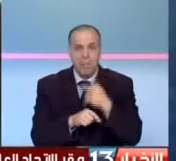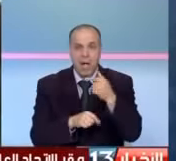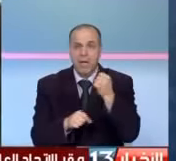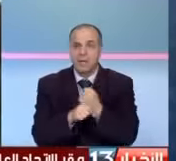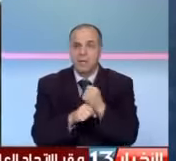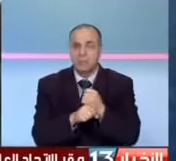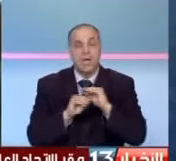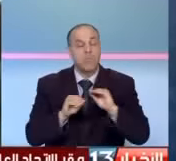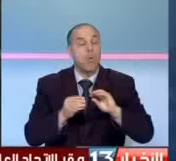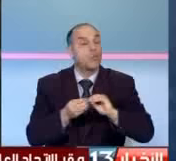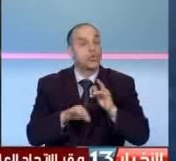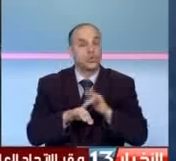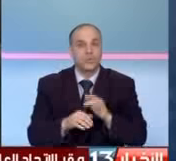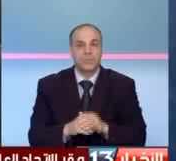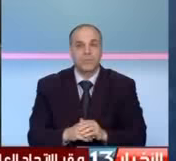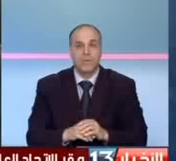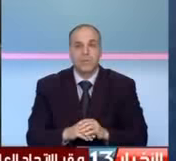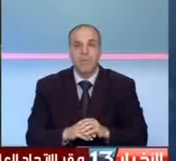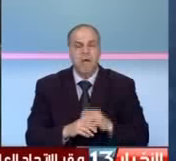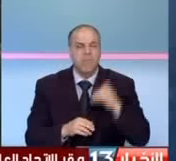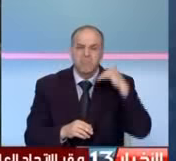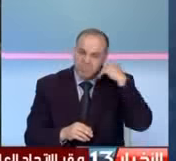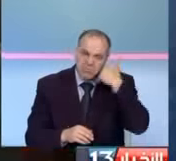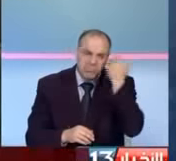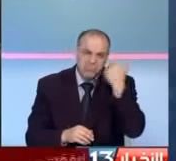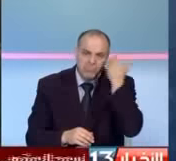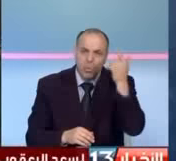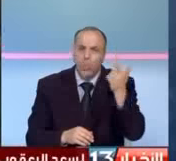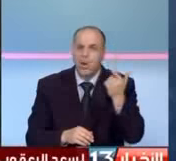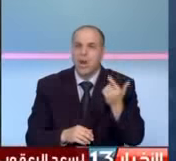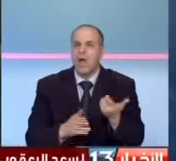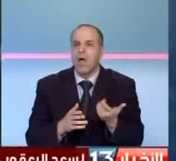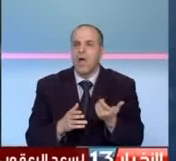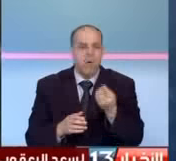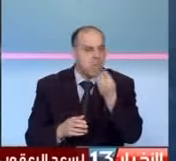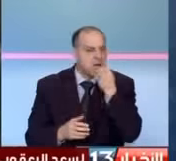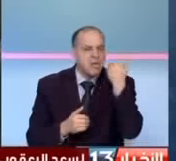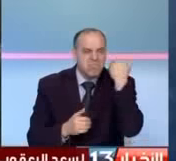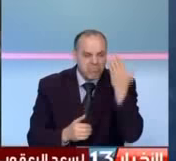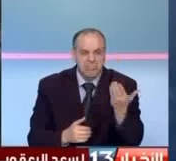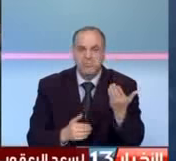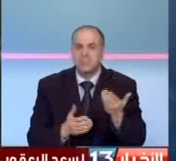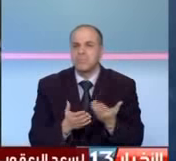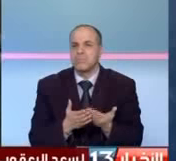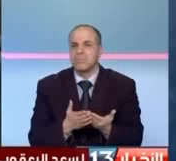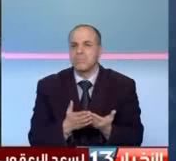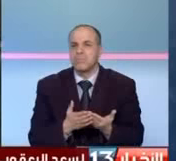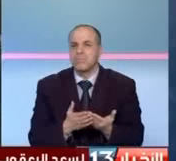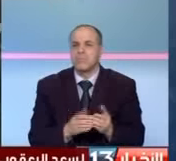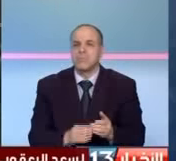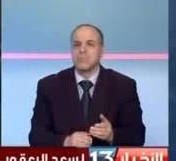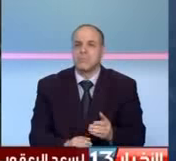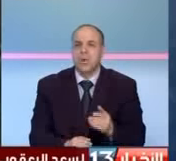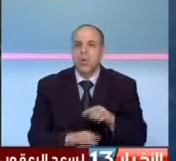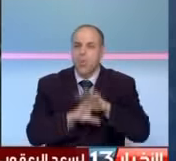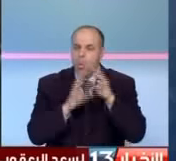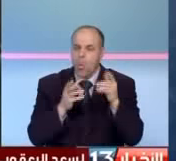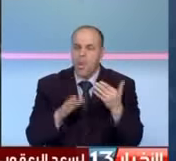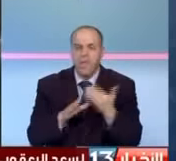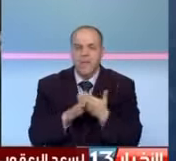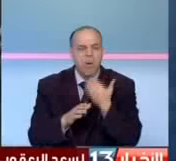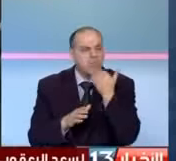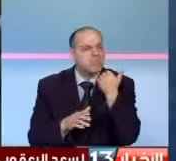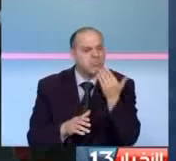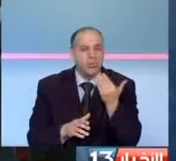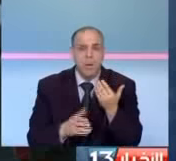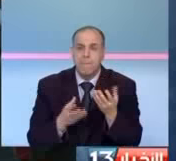العملية التربوية. بعد فضائح يعني اللحم الفاسد والمواد الغذائية الفاسدة اللي بدأت تعم يعني كافة المؤسسات